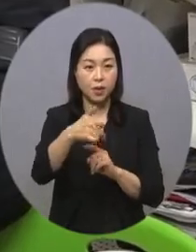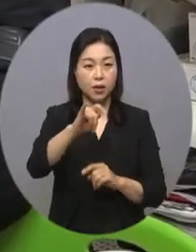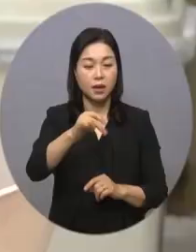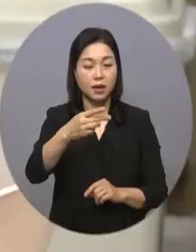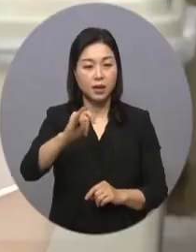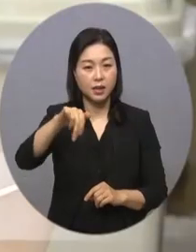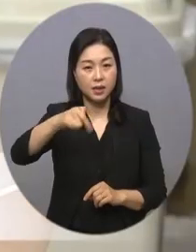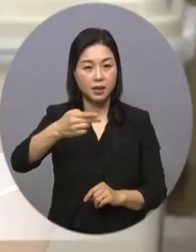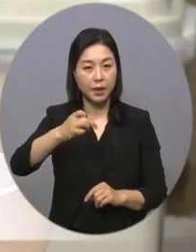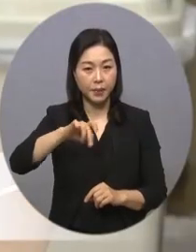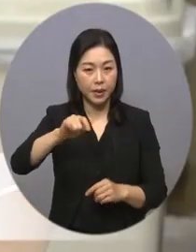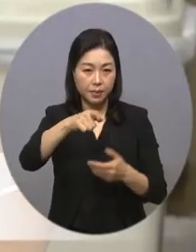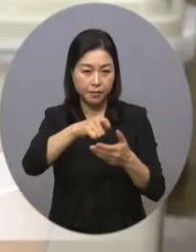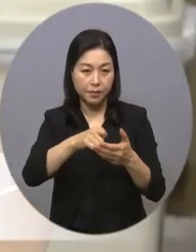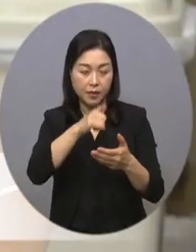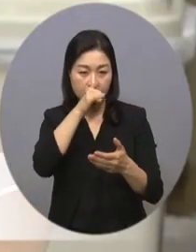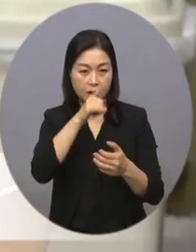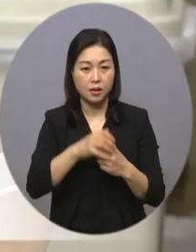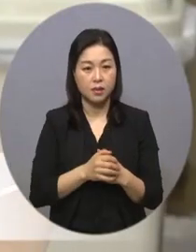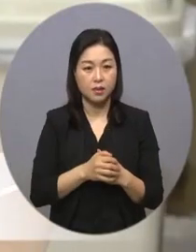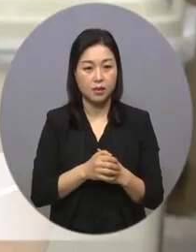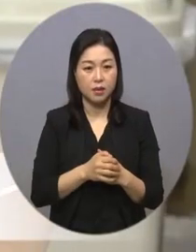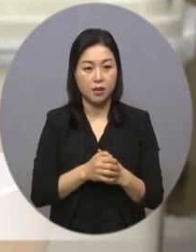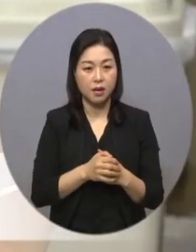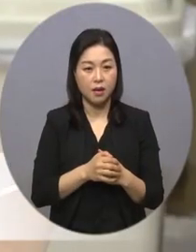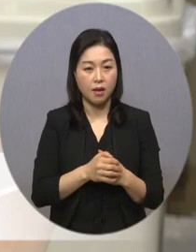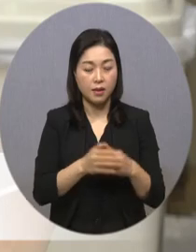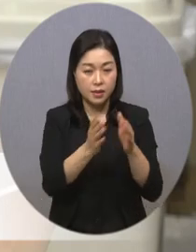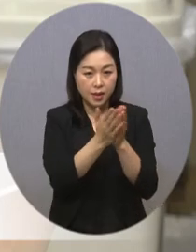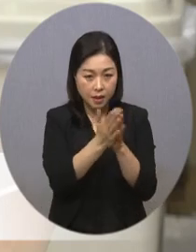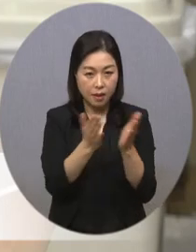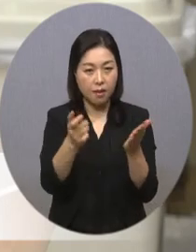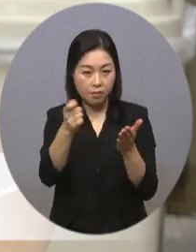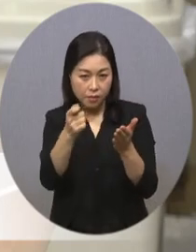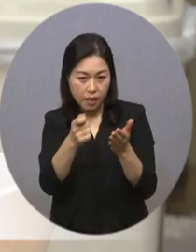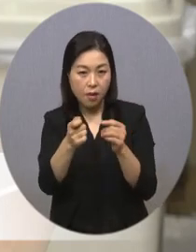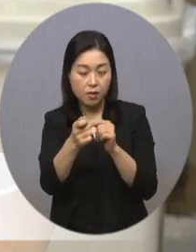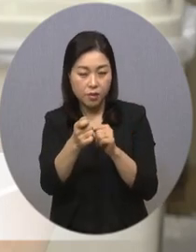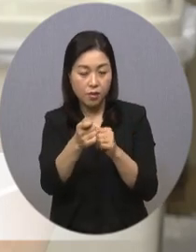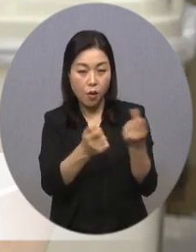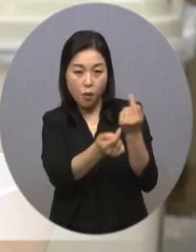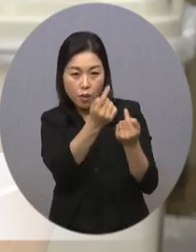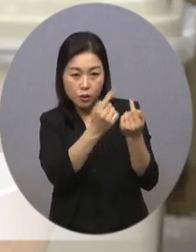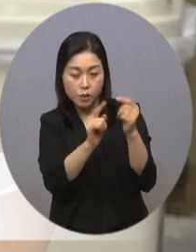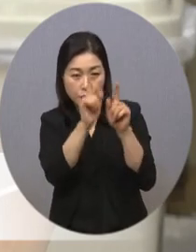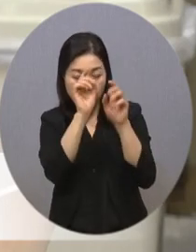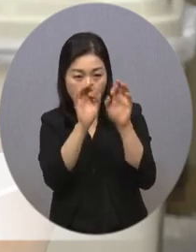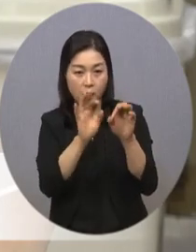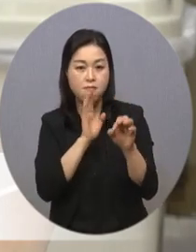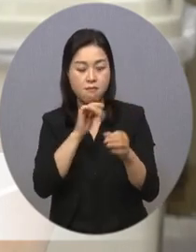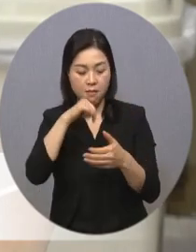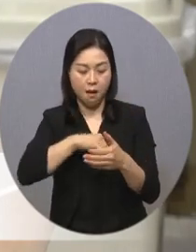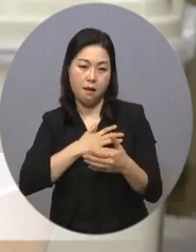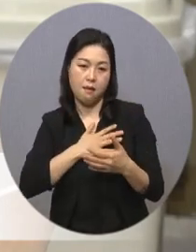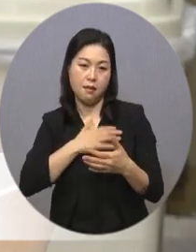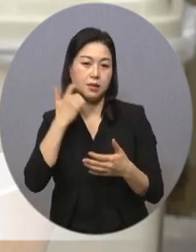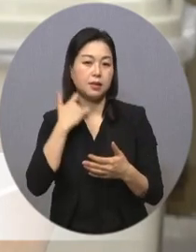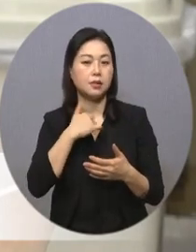이어졌습니다. 드로잉북하고 붓펜 들고 올라오시는 모습을 보면 제가 설레임도 느낀 적이 있었어요. 그리고